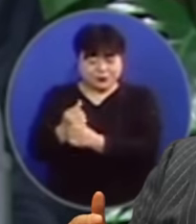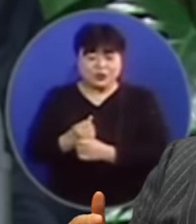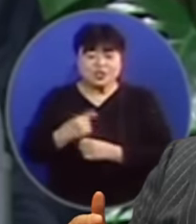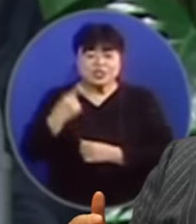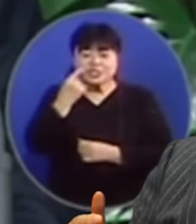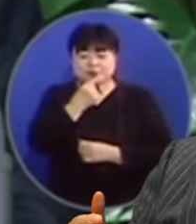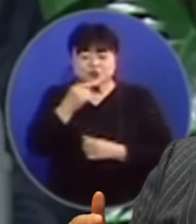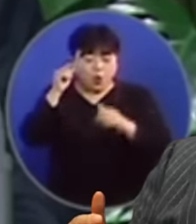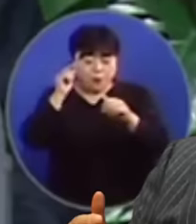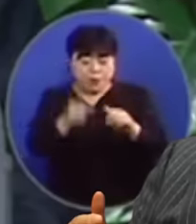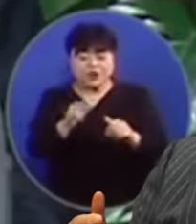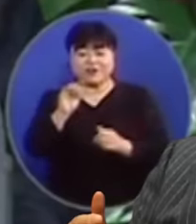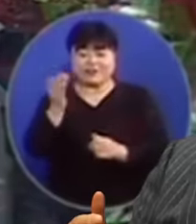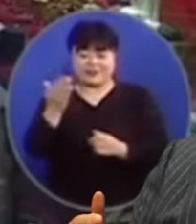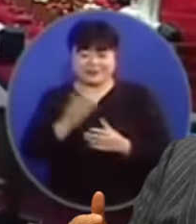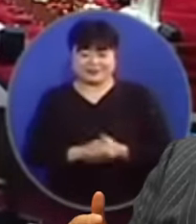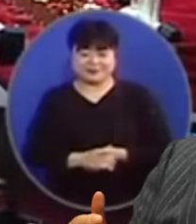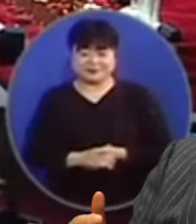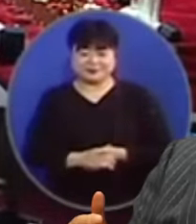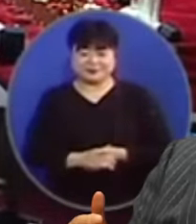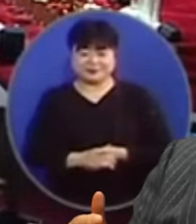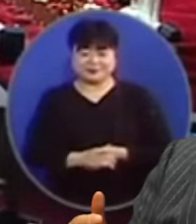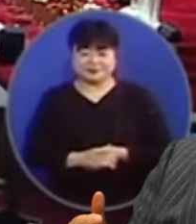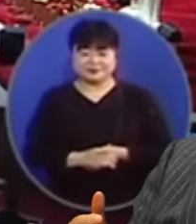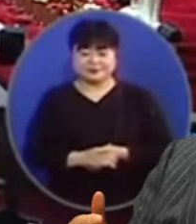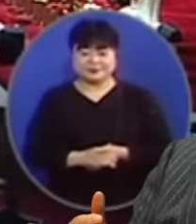입술로 명령을 해야 되는 것입니다.